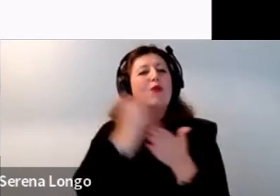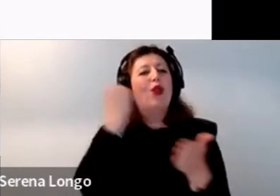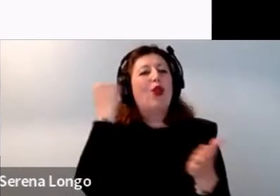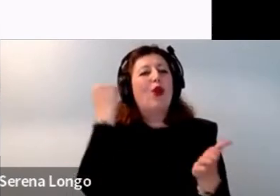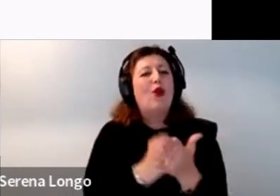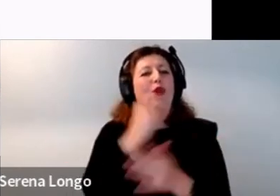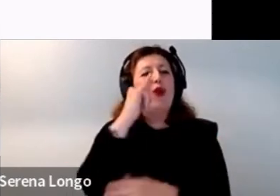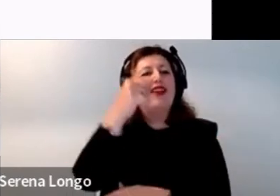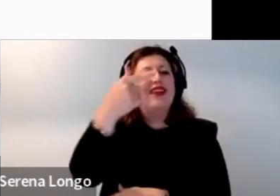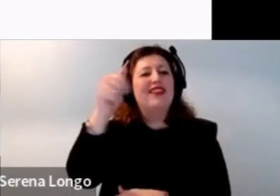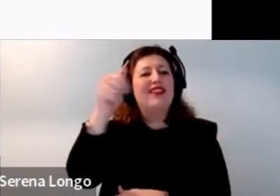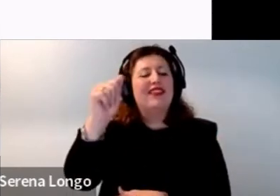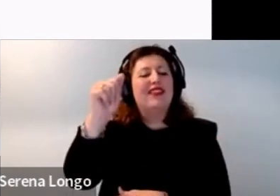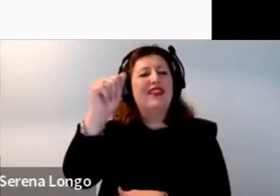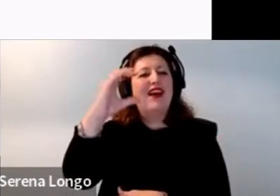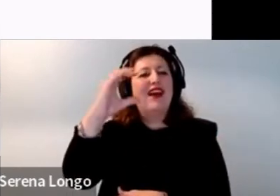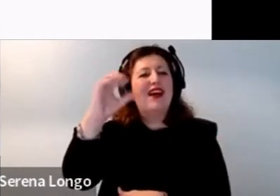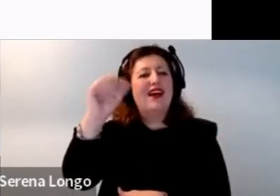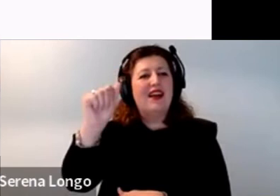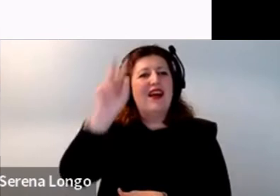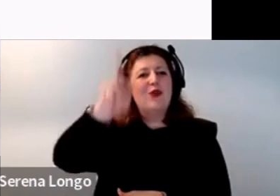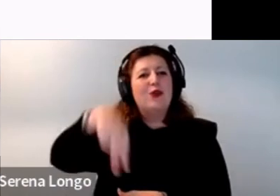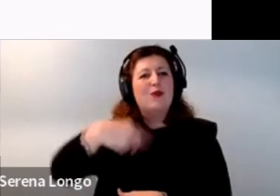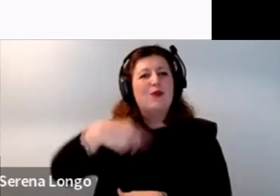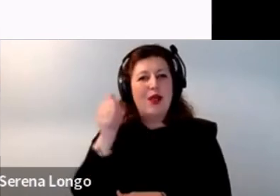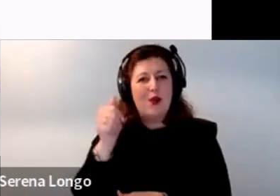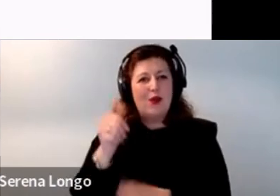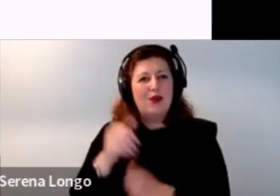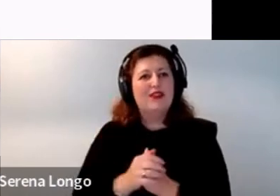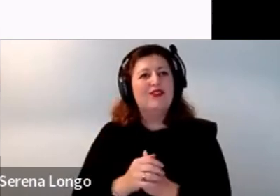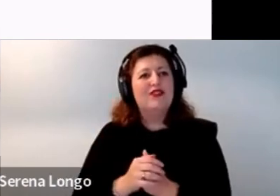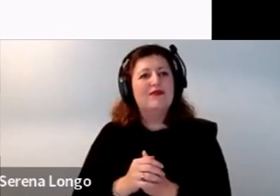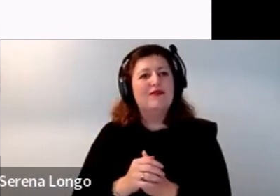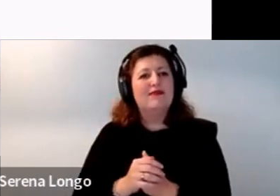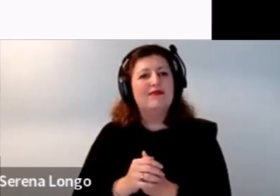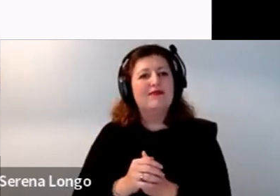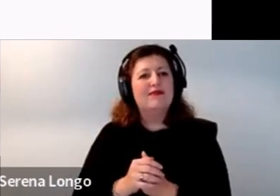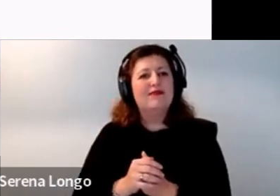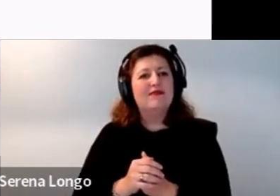2011. Un protocollo molto interessante